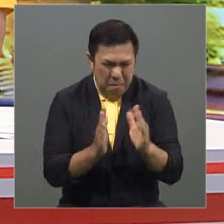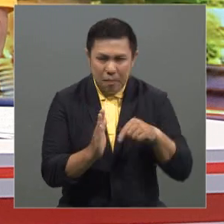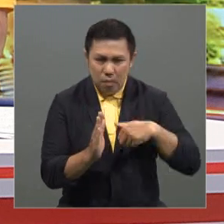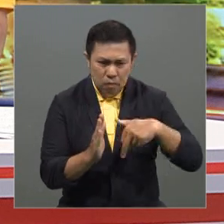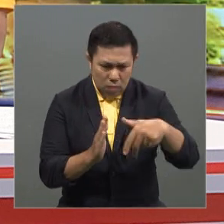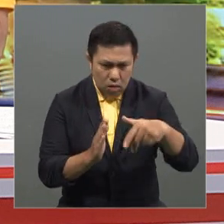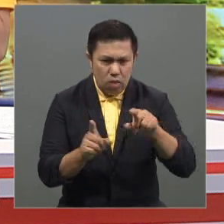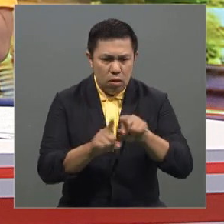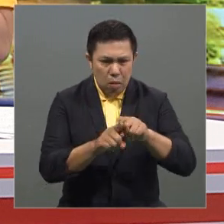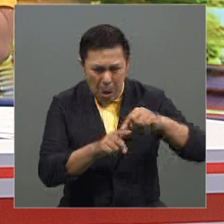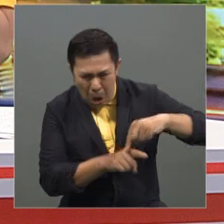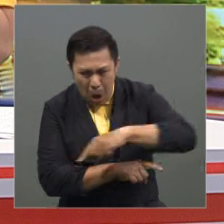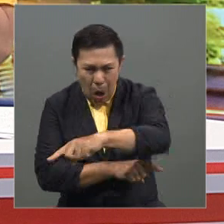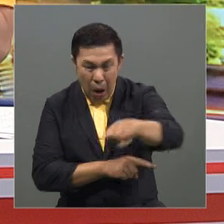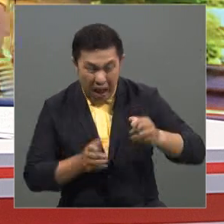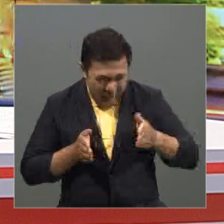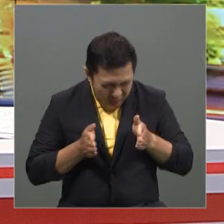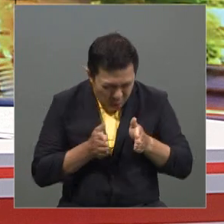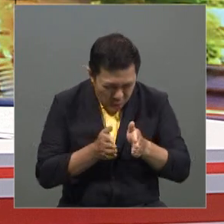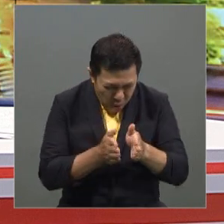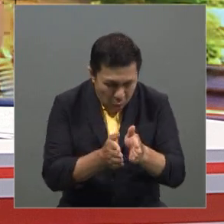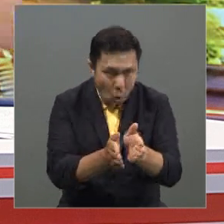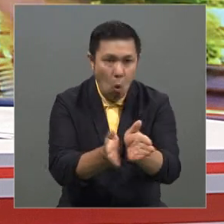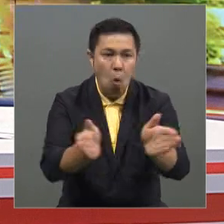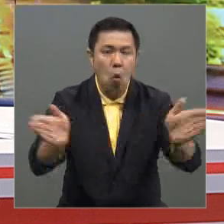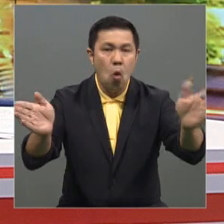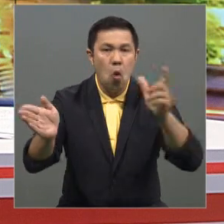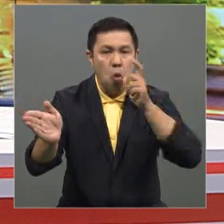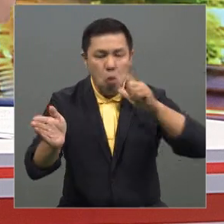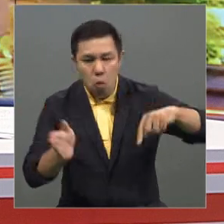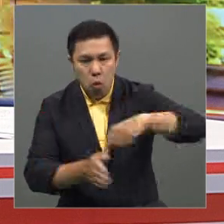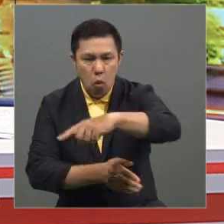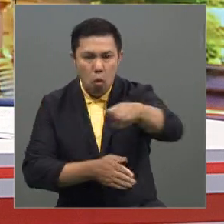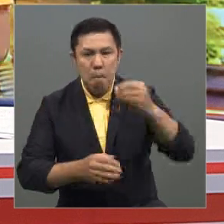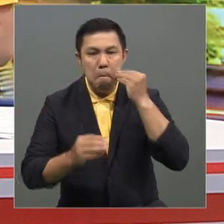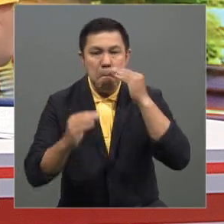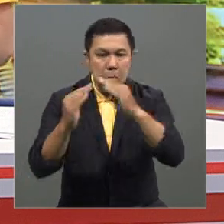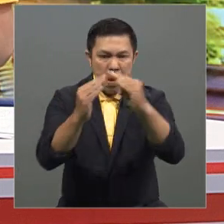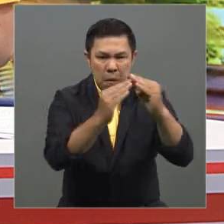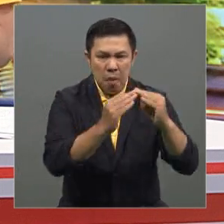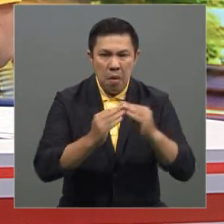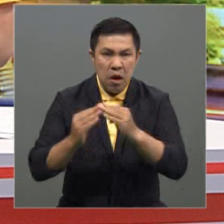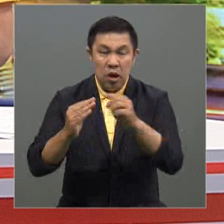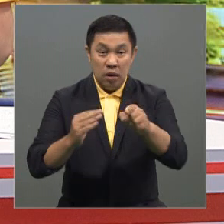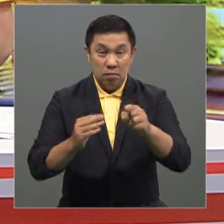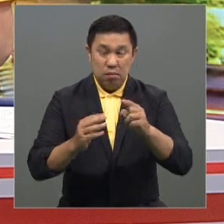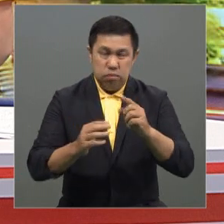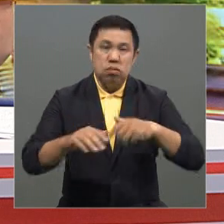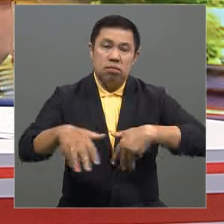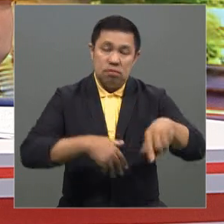ป็นแอ่งกระทะอยู่ข้างในคือทางแคบเข้าไปแล้วจะมีเวิ้งในการที่เป็นบ้านพักอาศัยของคนที่อยู่ที่ตร